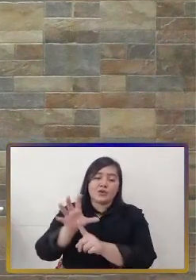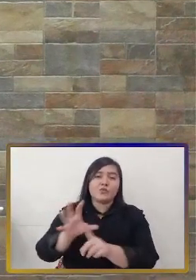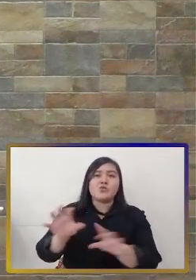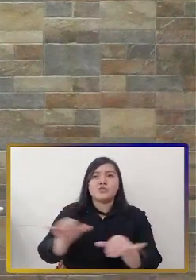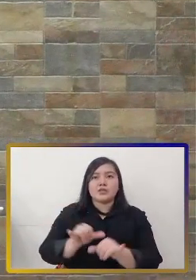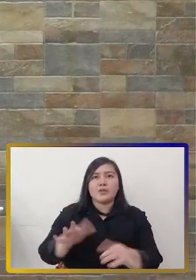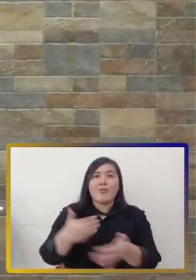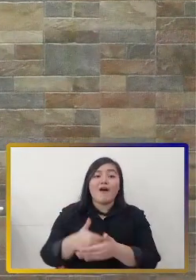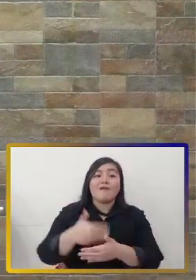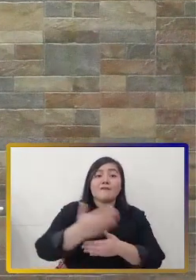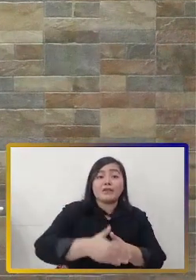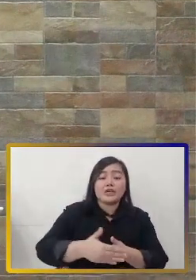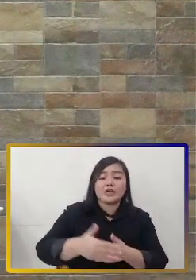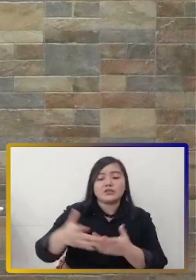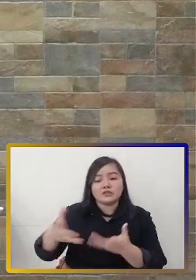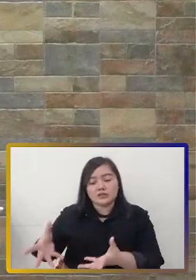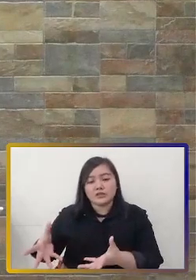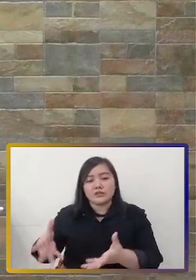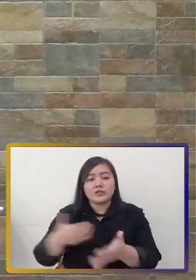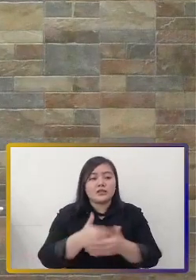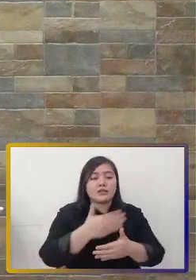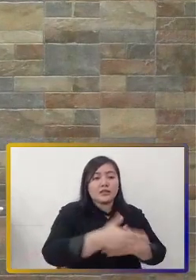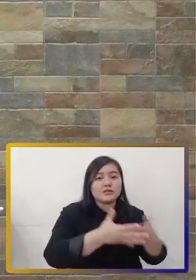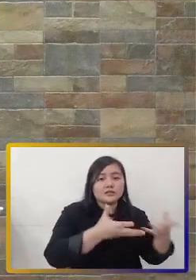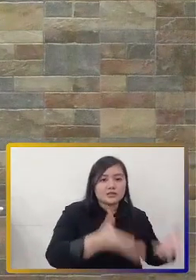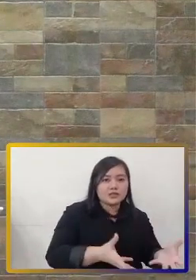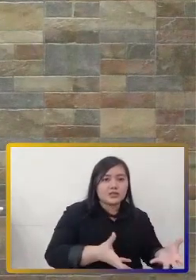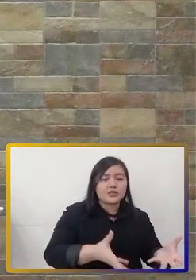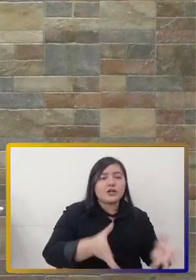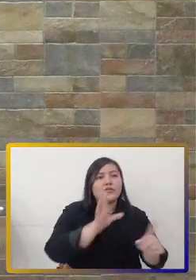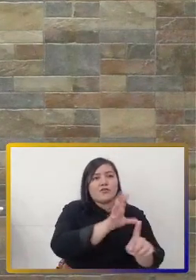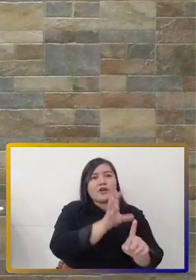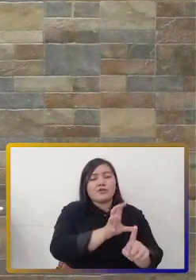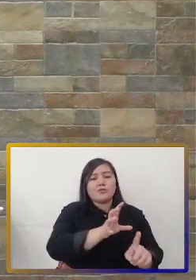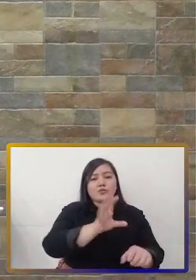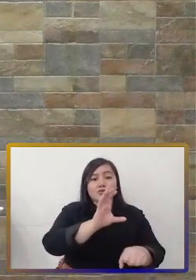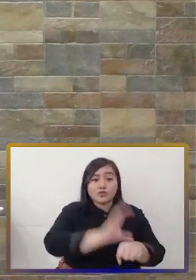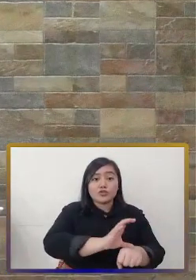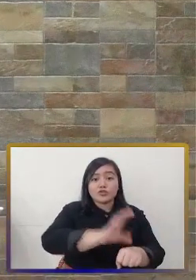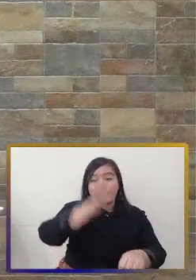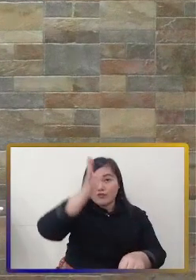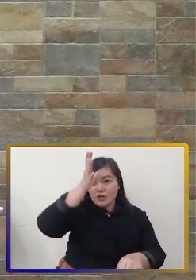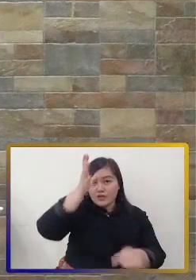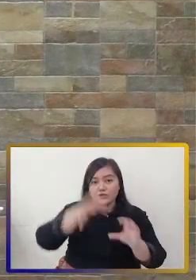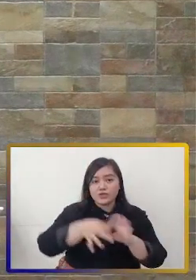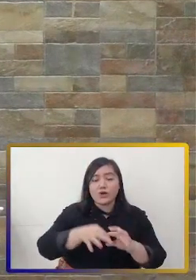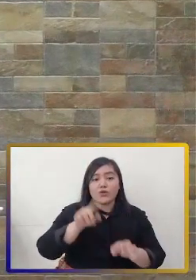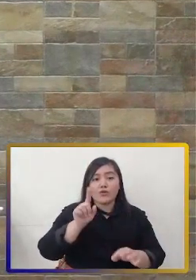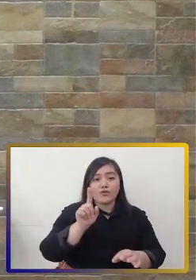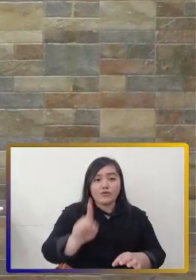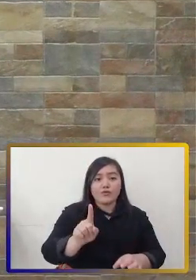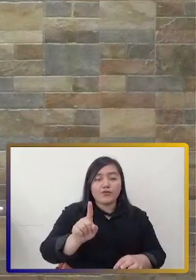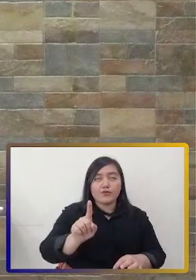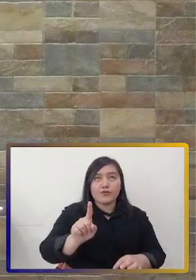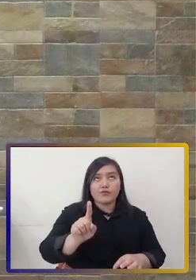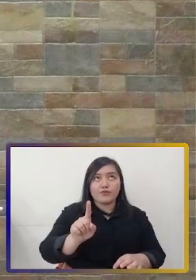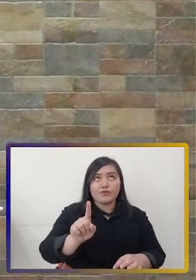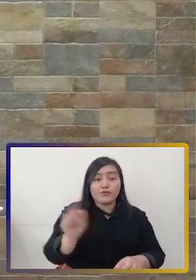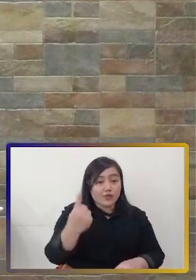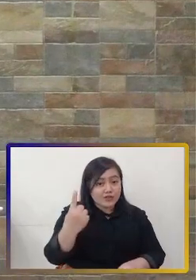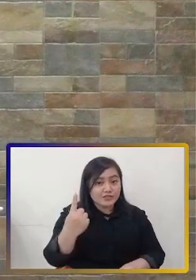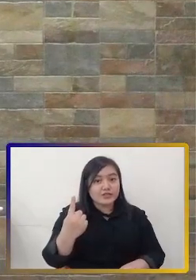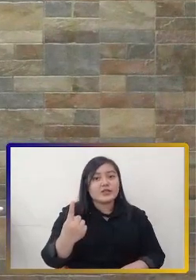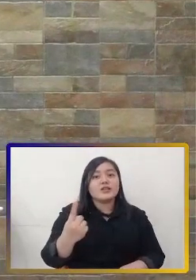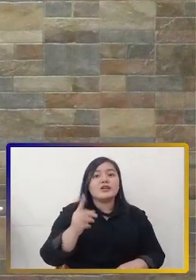the well-known church fathers of the first century ay itong mga taong binanggit ko sa inyo